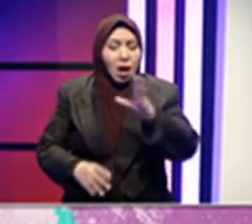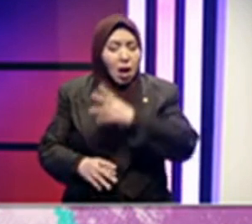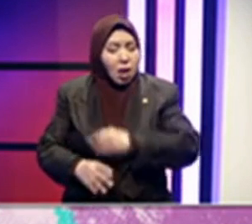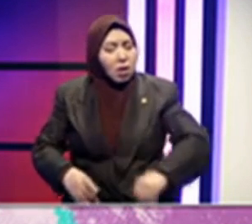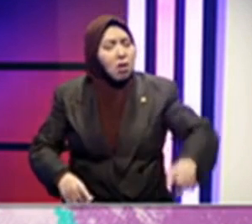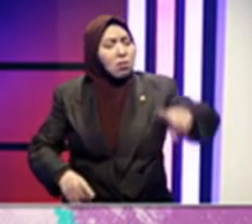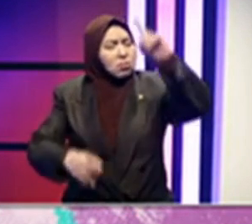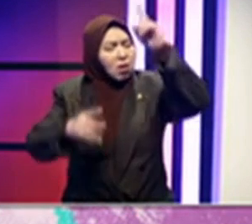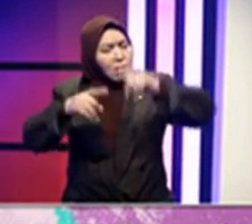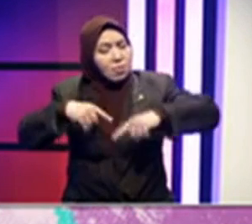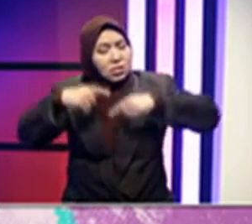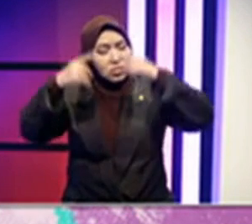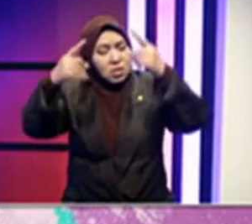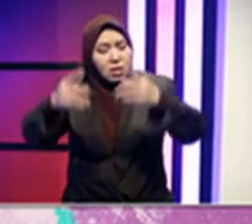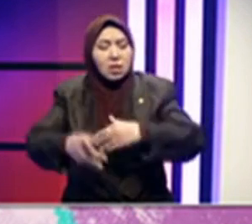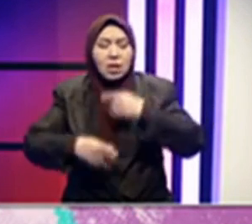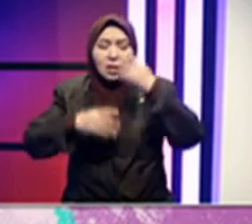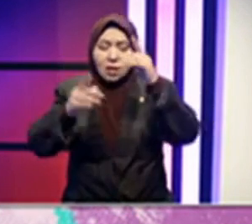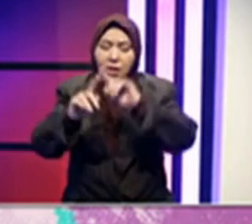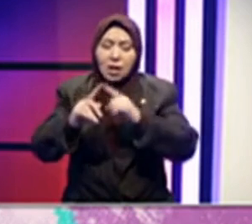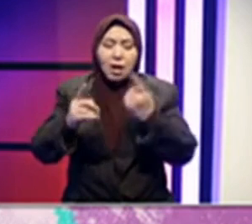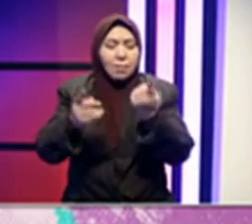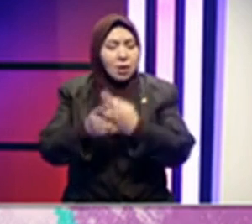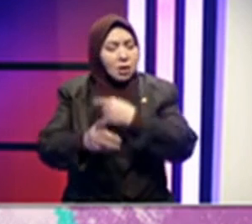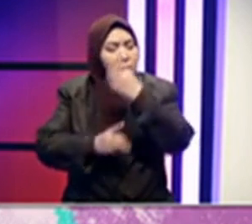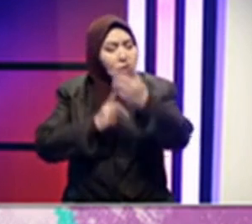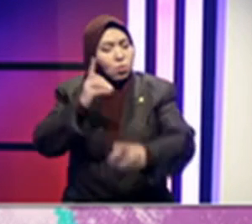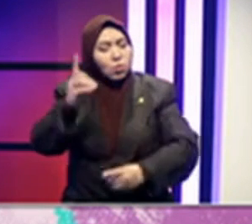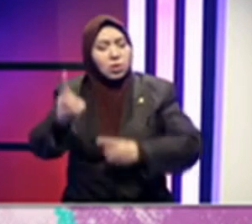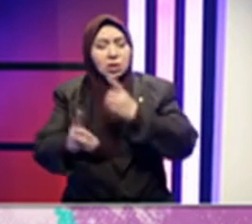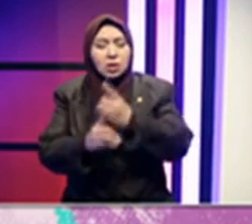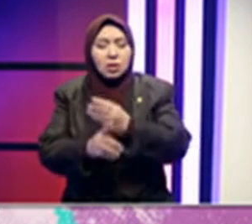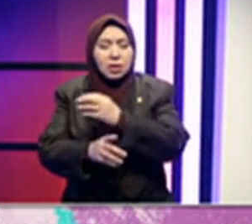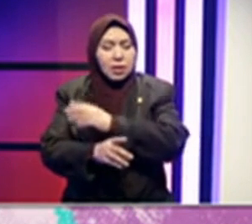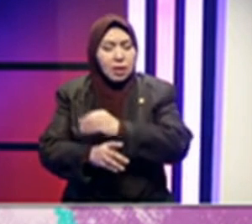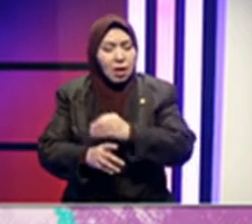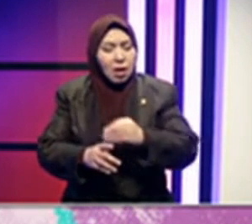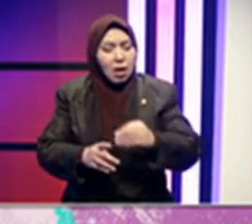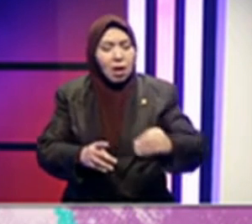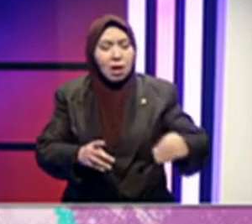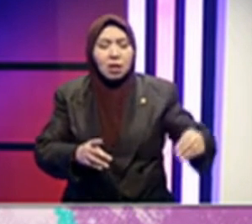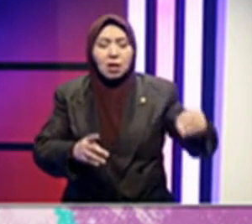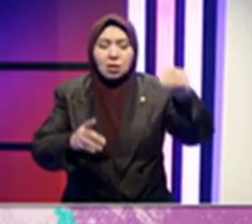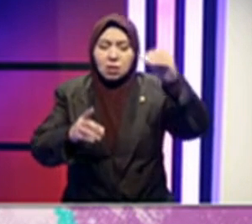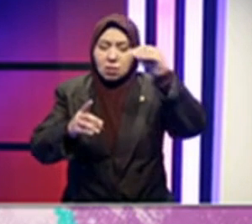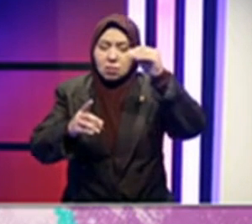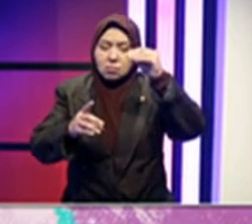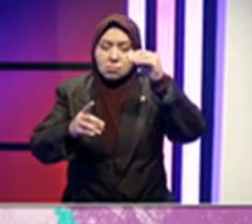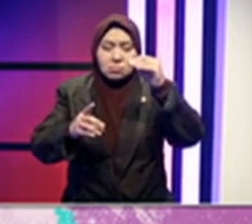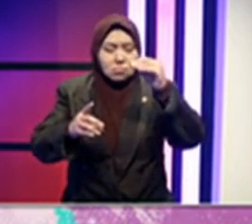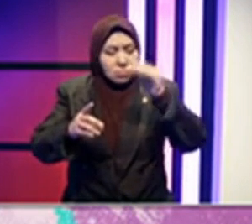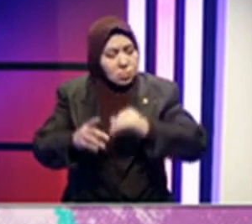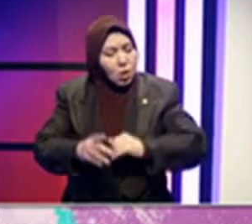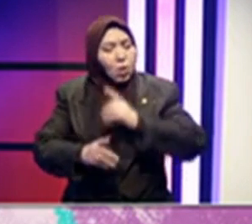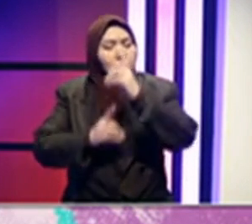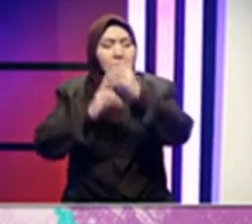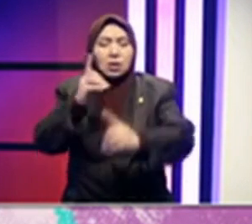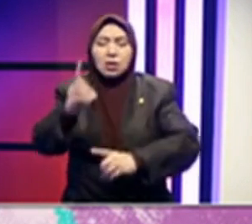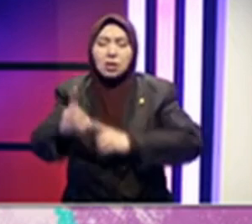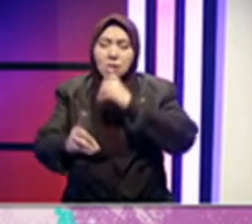ذلك بأن الذين كفروا اتبعوا الباطل